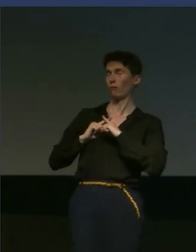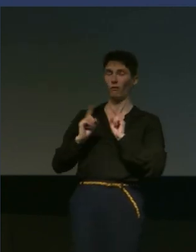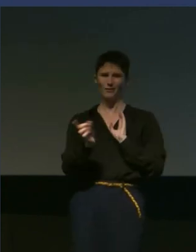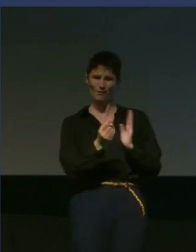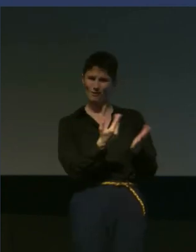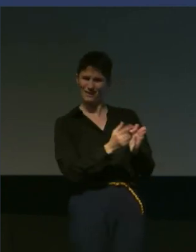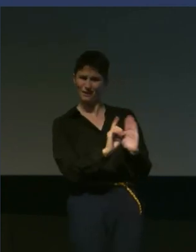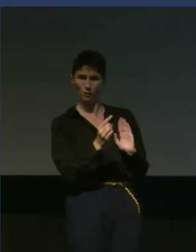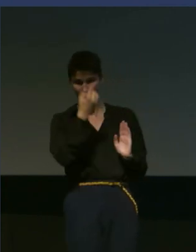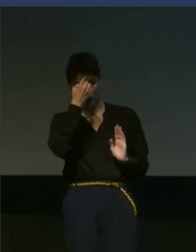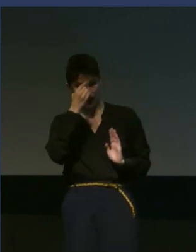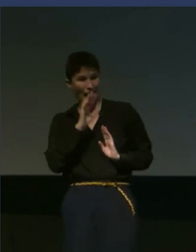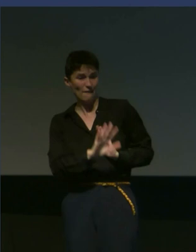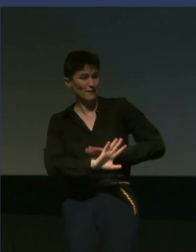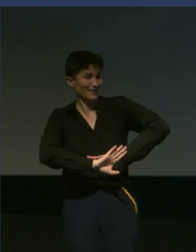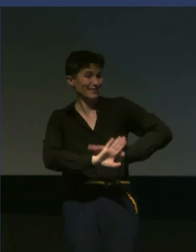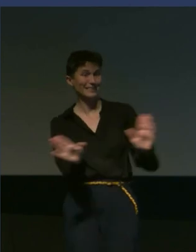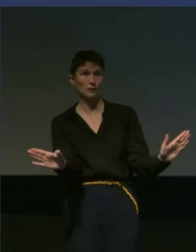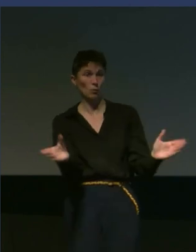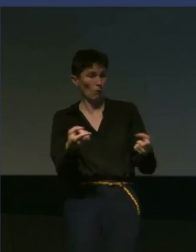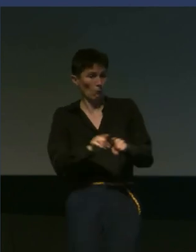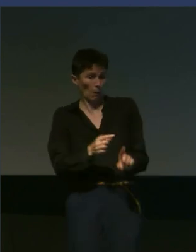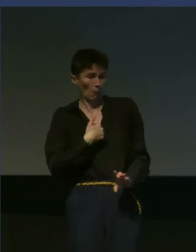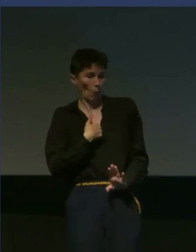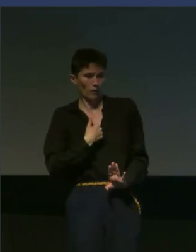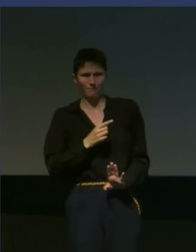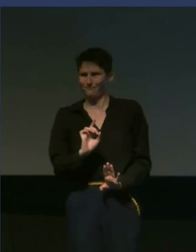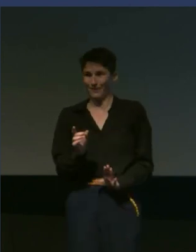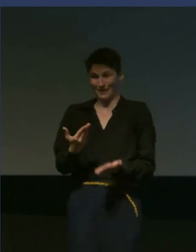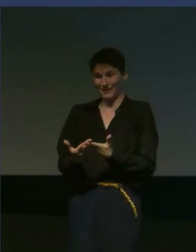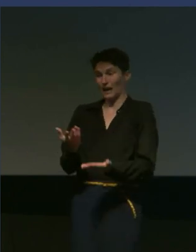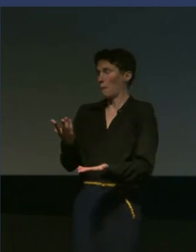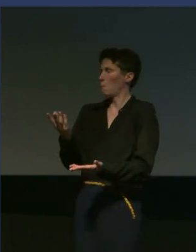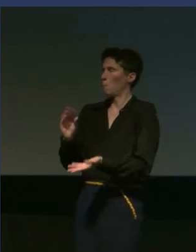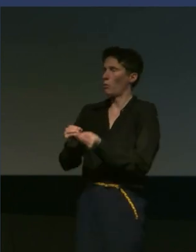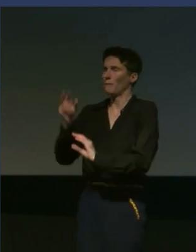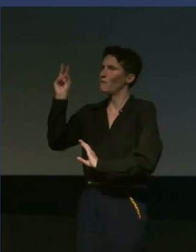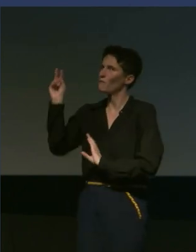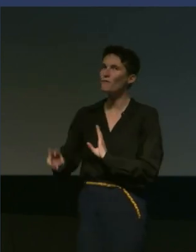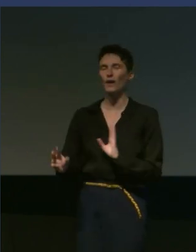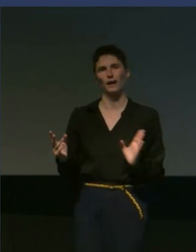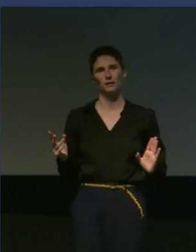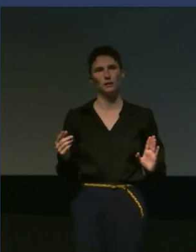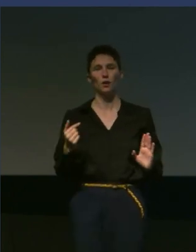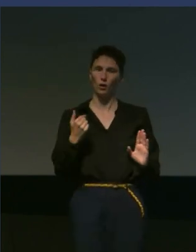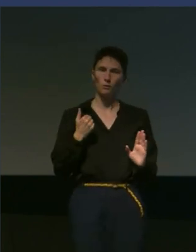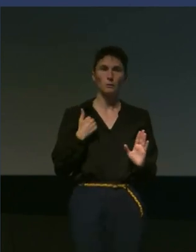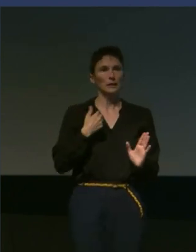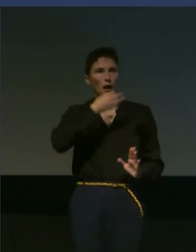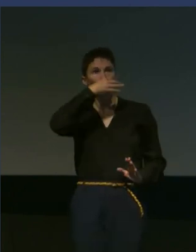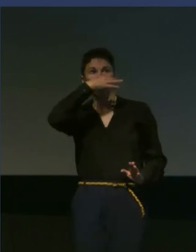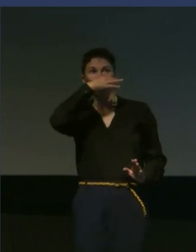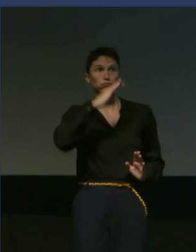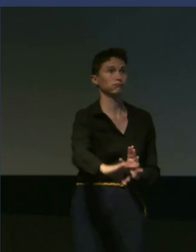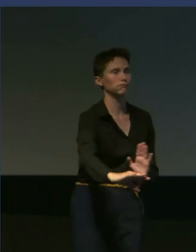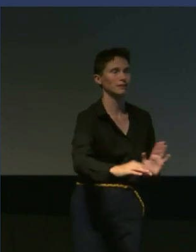la leur. Et donc, c'est un vrai problème. Donc, j'ai parlé très